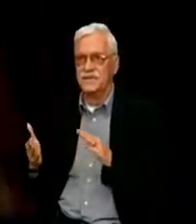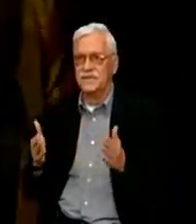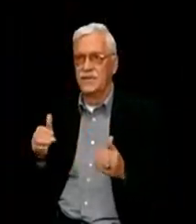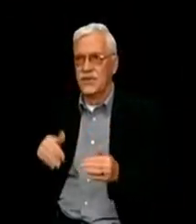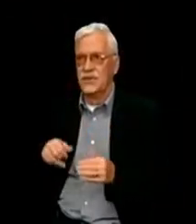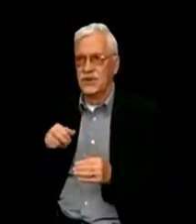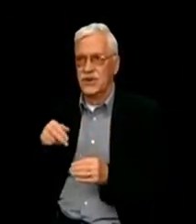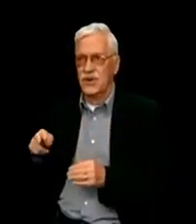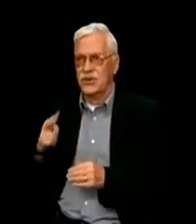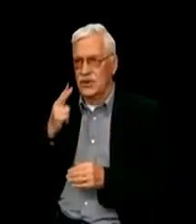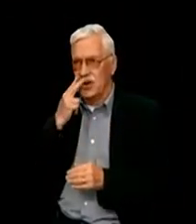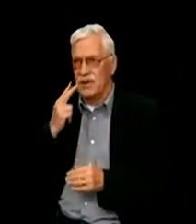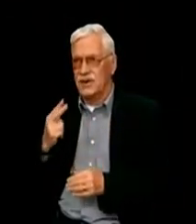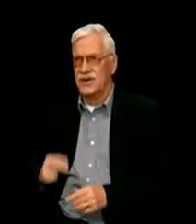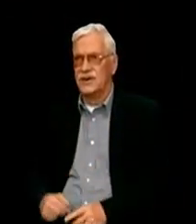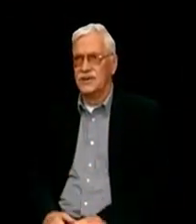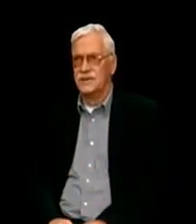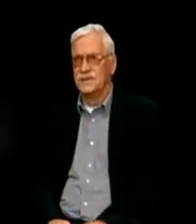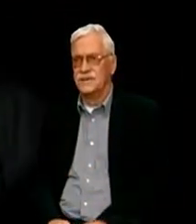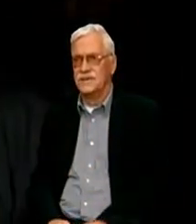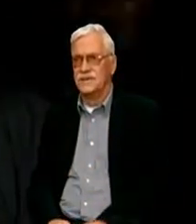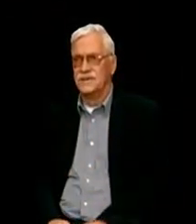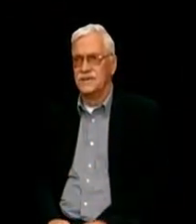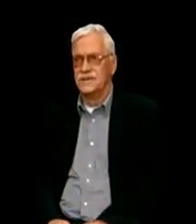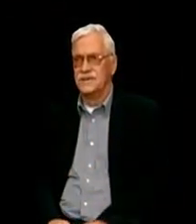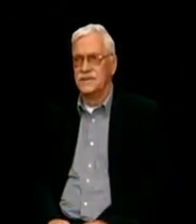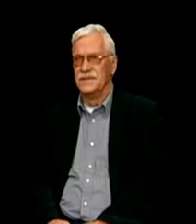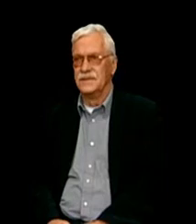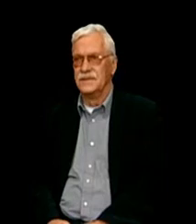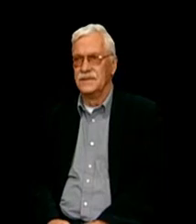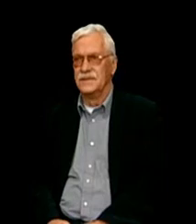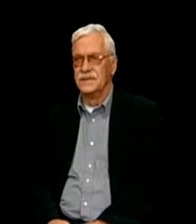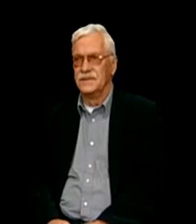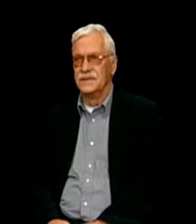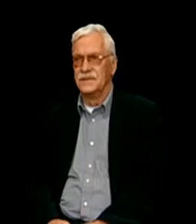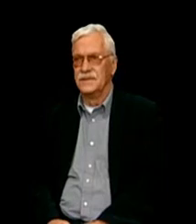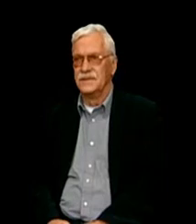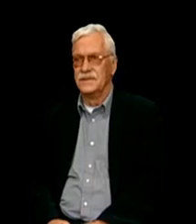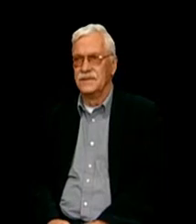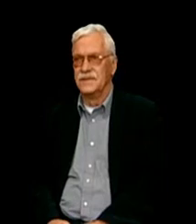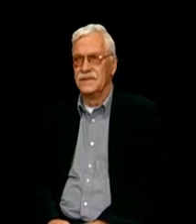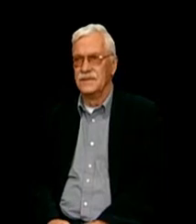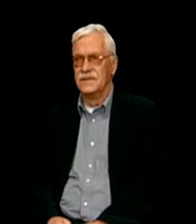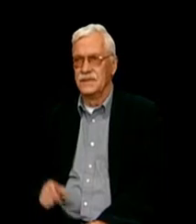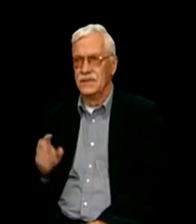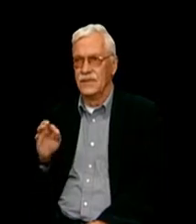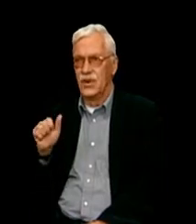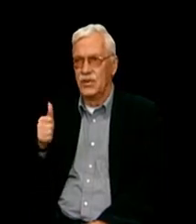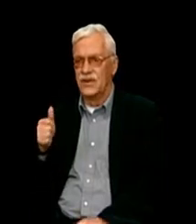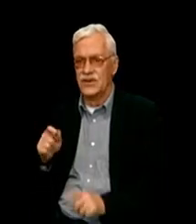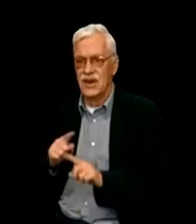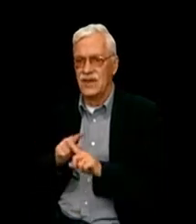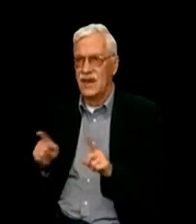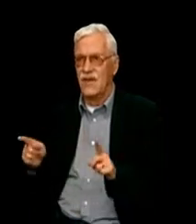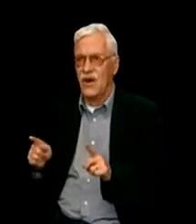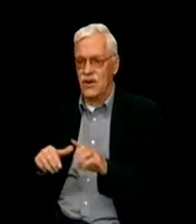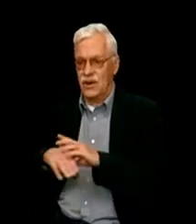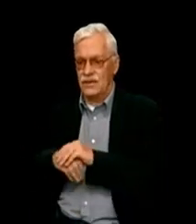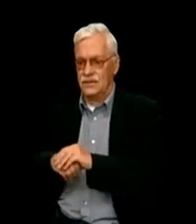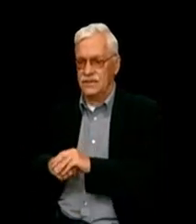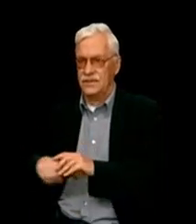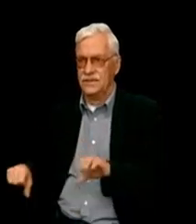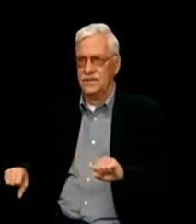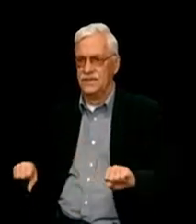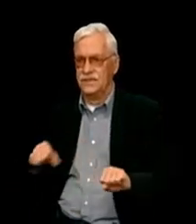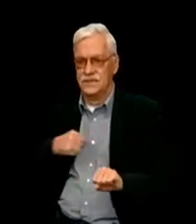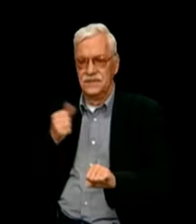dojść. No i dobra. Pyk. Po pierwsze, nie wolno z nikim trzymać się za ręce. Ja nie zgadzam